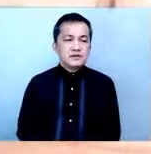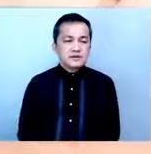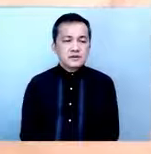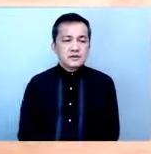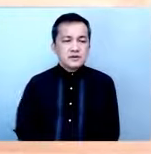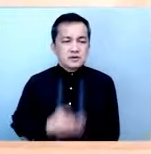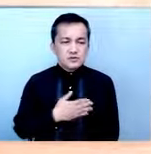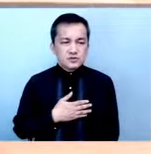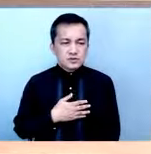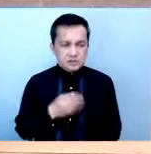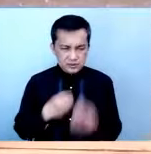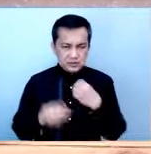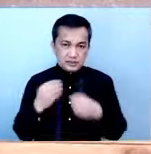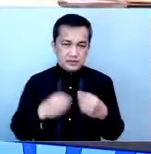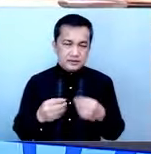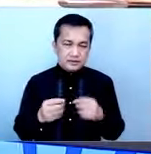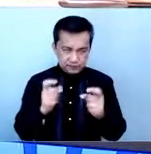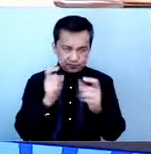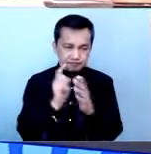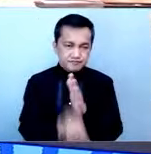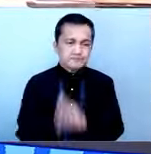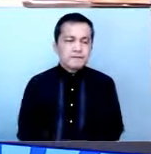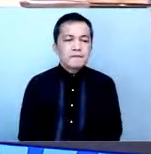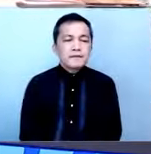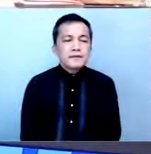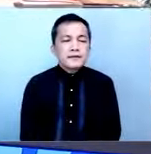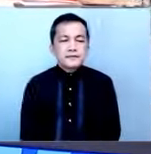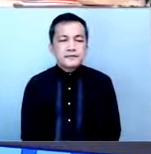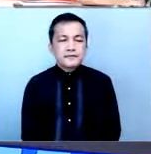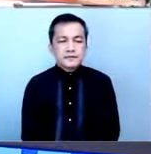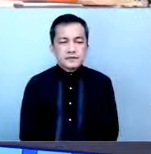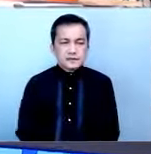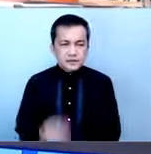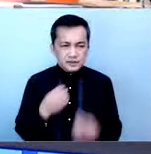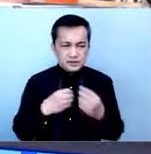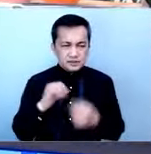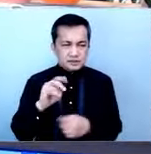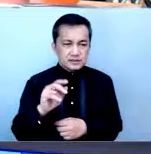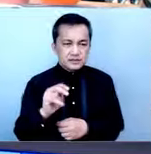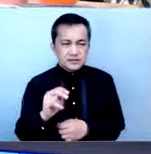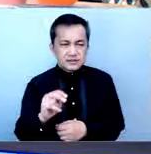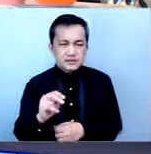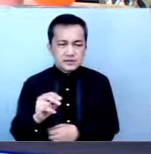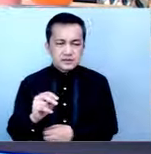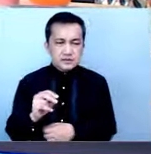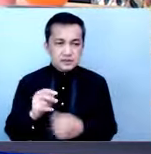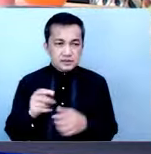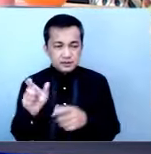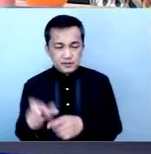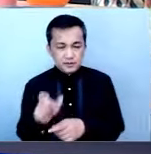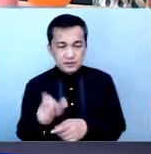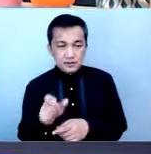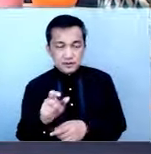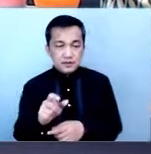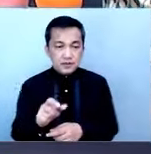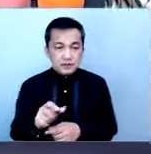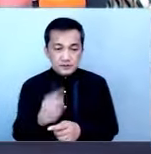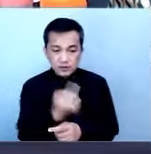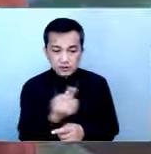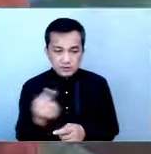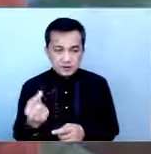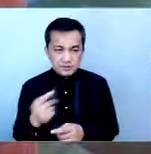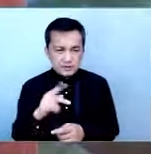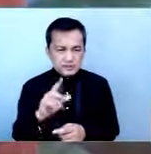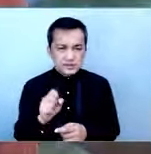right away. Pero napansin ko, katulad yung kinakain ni Justin, meron kayong set na individual pieces. Yes, tama, po. No? For ano to? For budget? Paano ba?